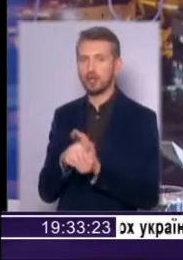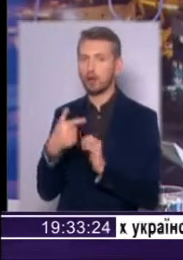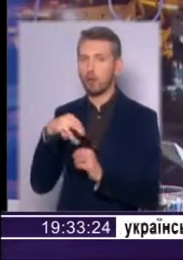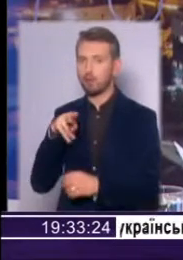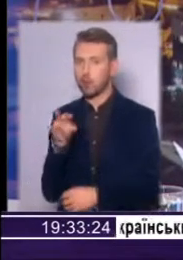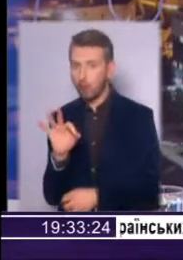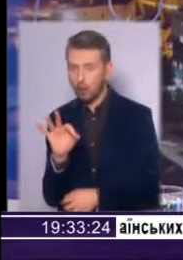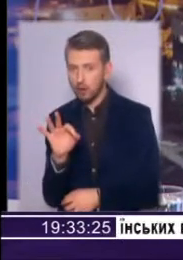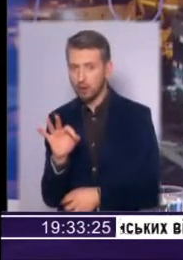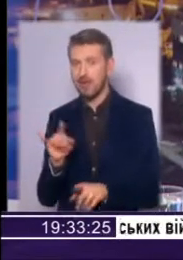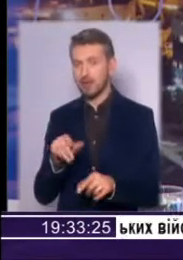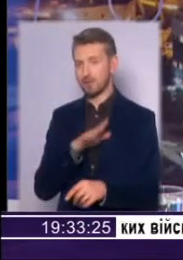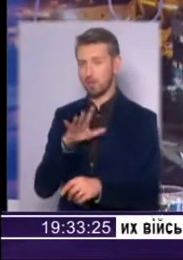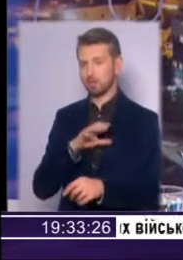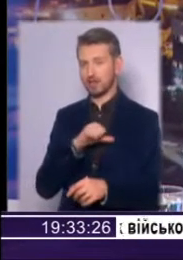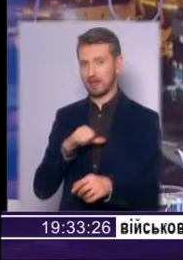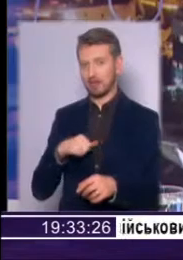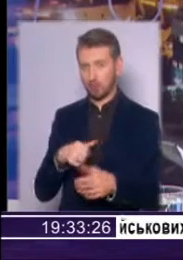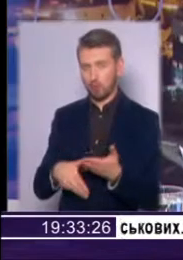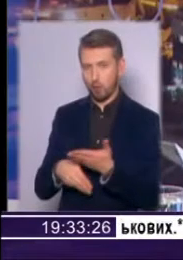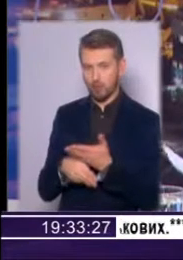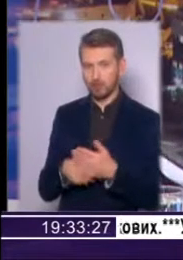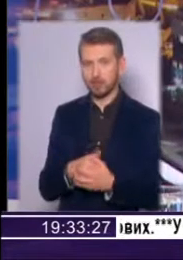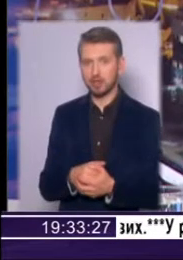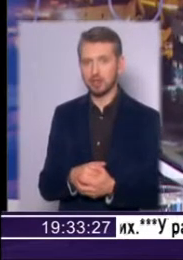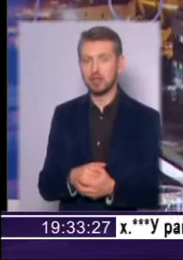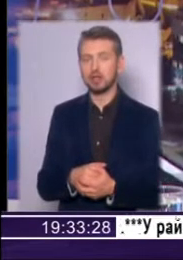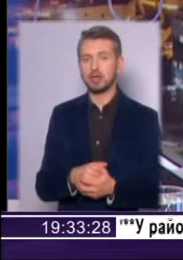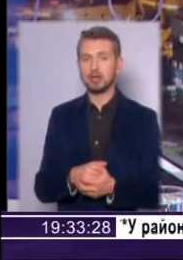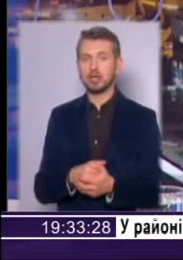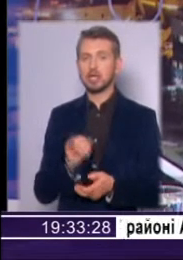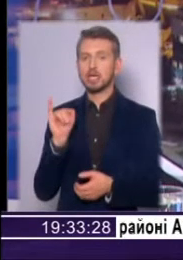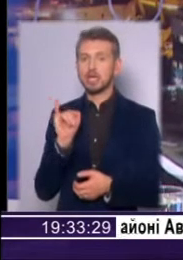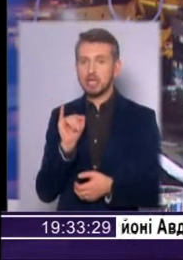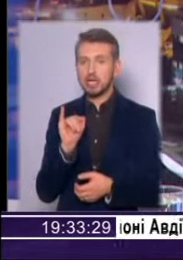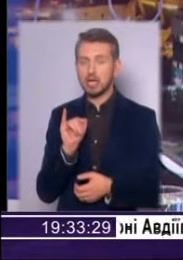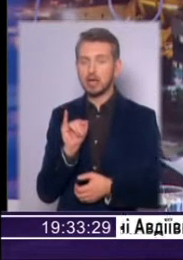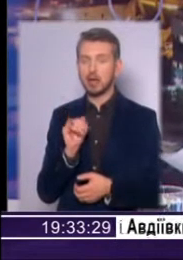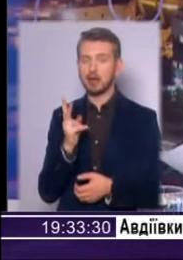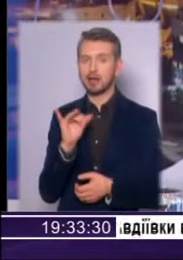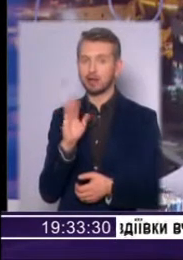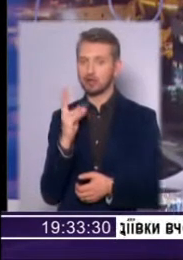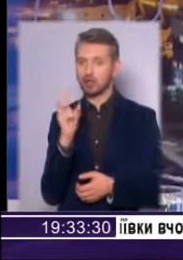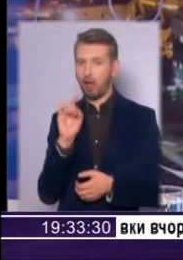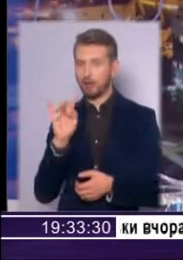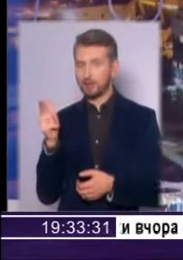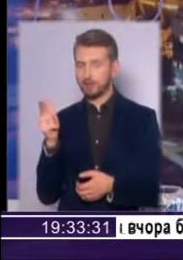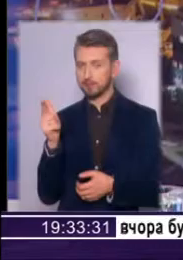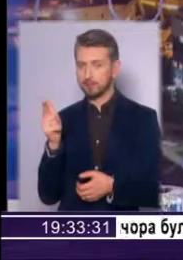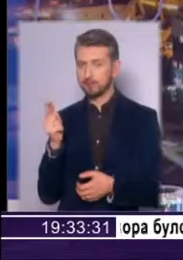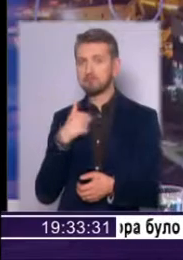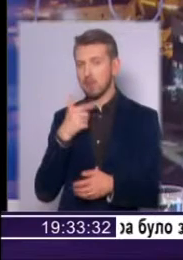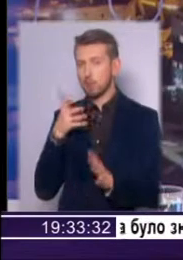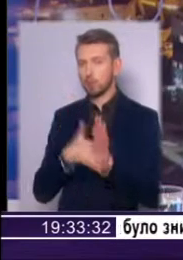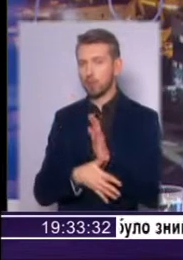представник «Самопомічі», яка вийшла разом з Віктором Кривенко з фракції «Самопоміч», і Павло Кишкар. Хоча, наскільки я так розумію,